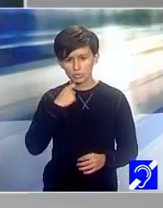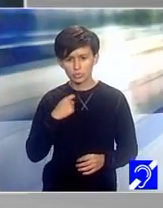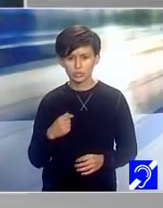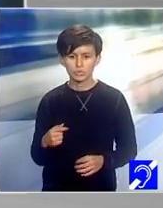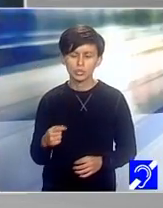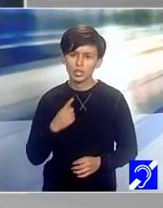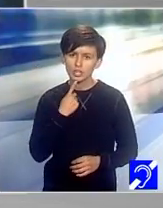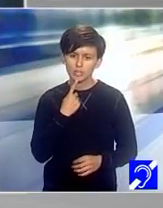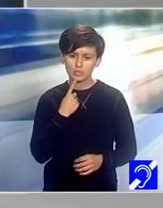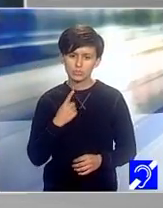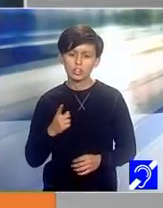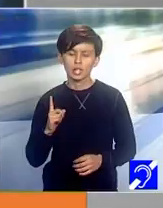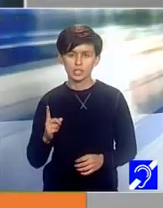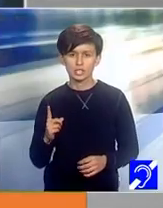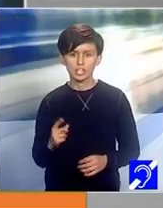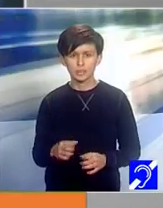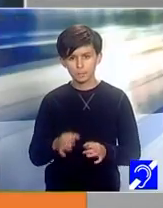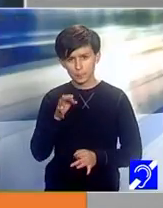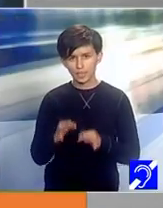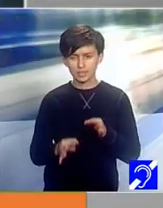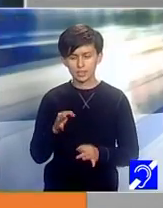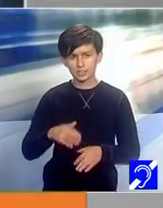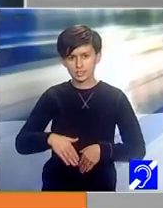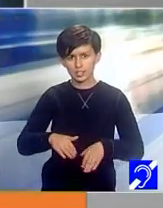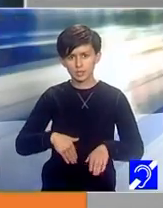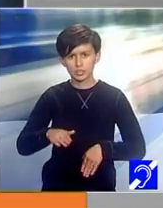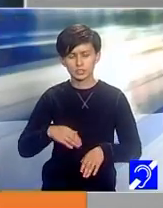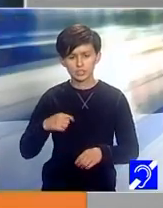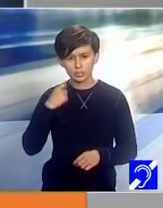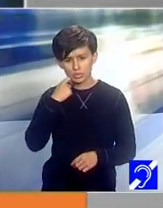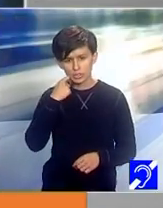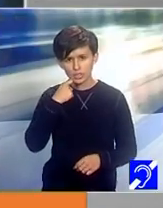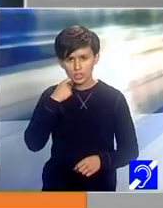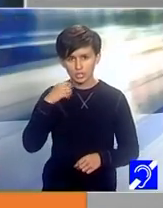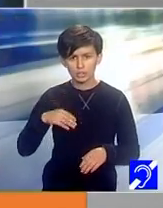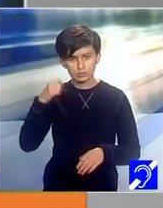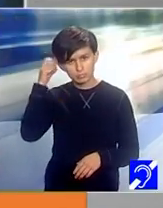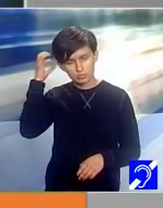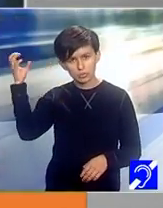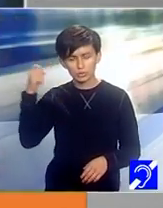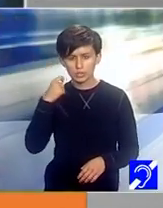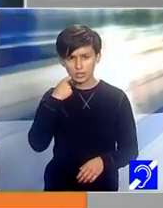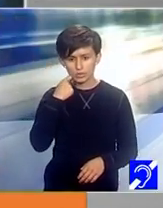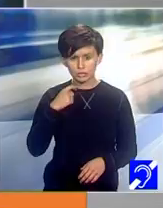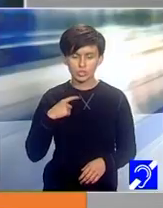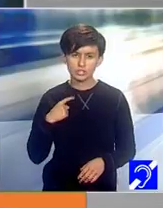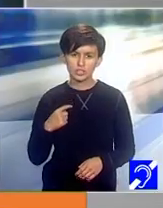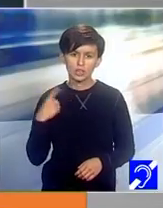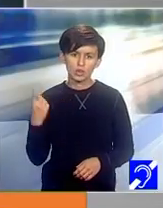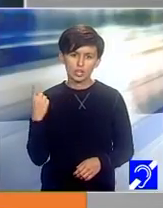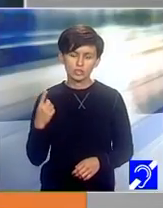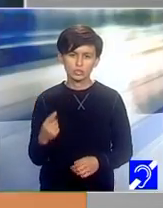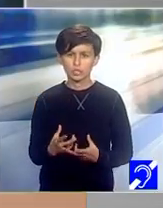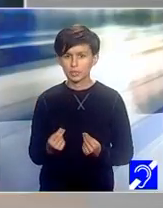acea orașului Timișoara, dar în analizele Ministerului Culturii, Cluj-Napoca este orașul care are cea mai mare vitalitate culturală după București, pe